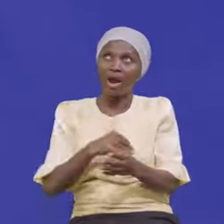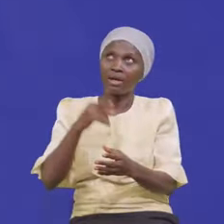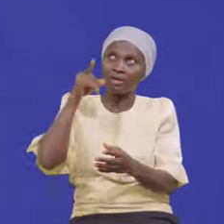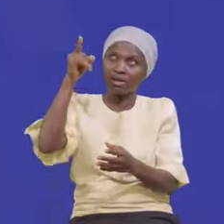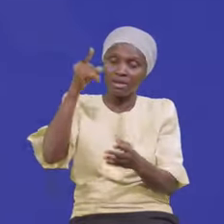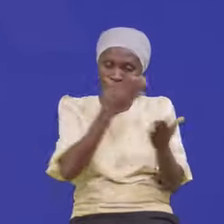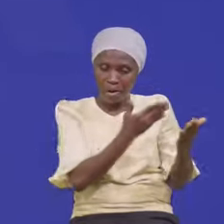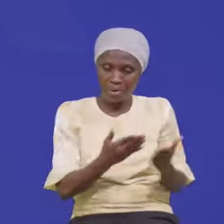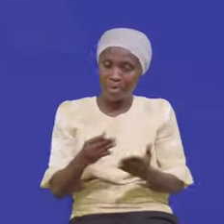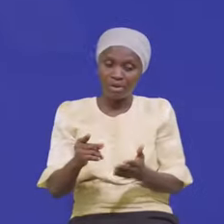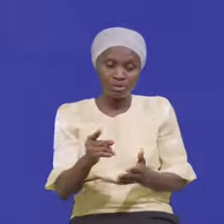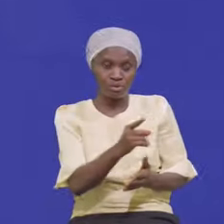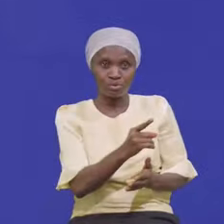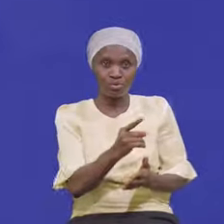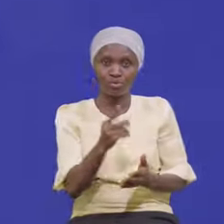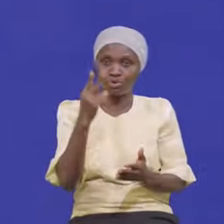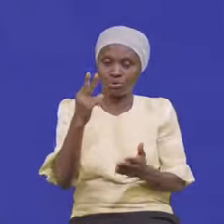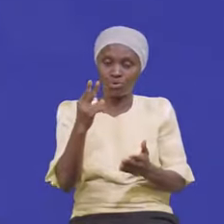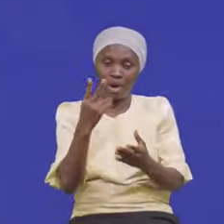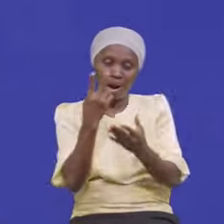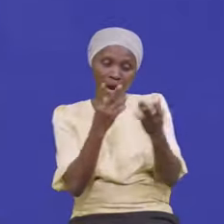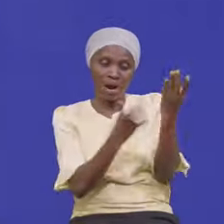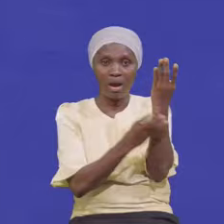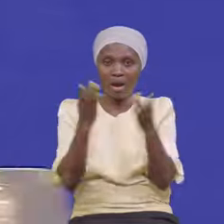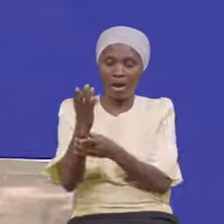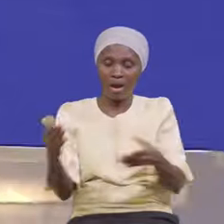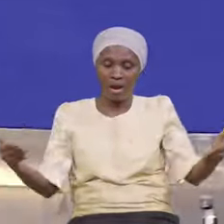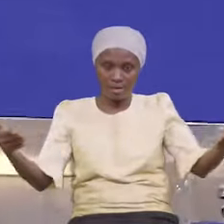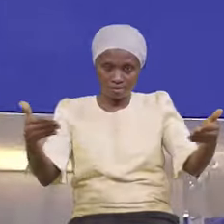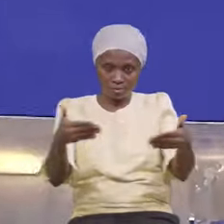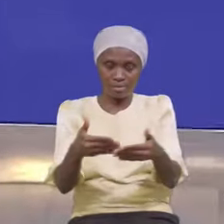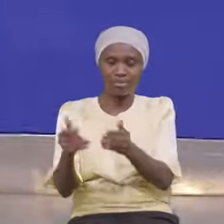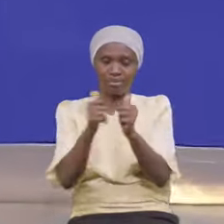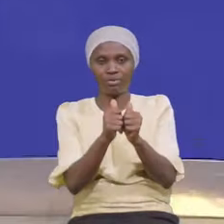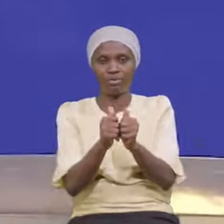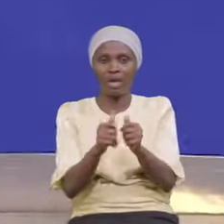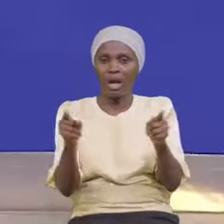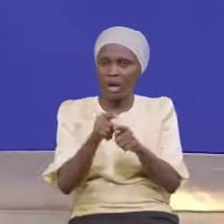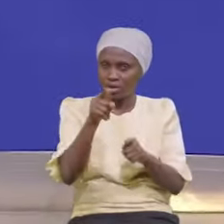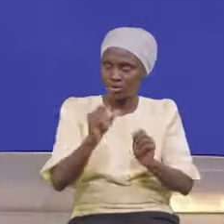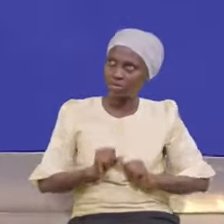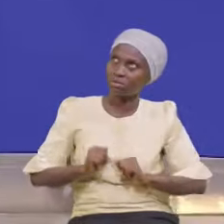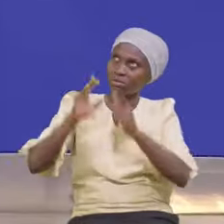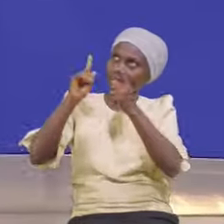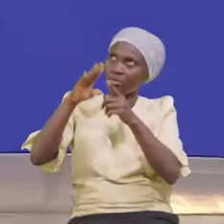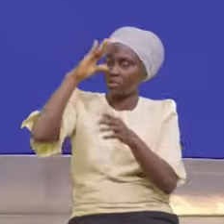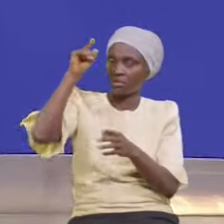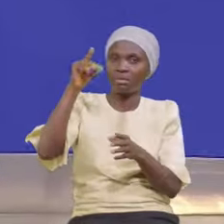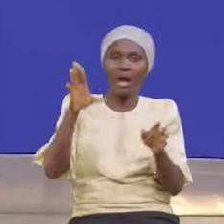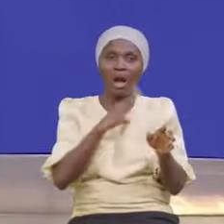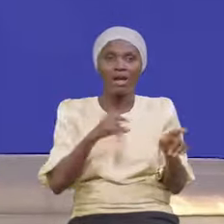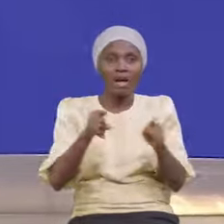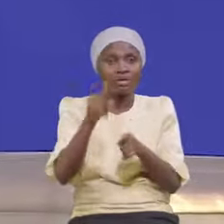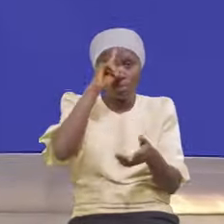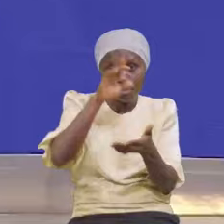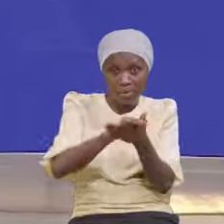two hands together. రెండు చేతులను దగ్గర తీసుకొస్తాడు. As you surrender to him. మీరు ఆయనకు లోబడుకుంటే. As you believe on